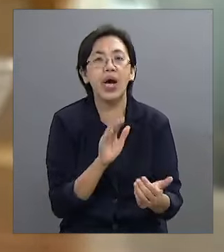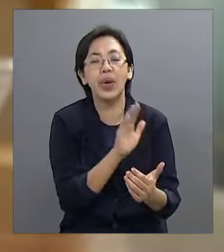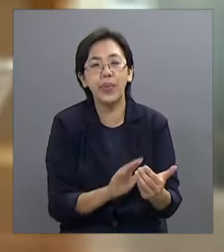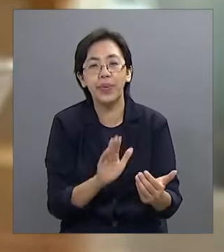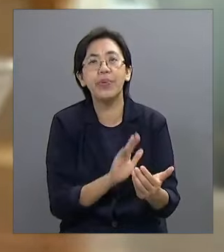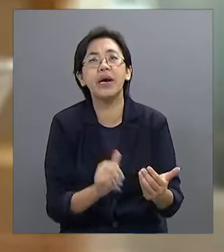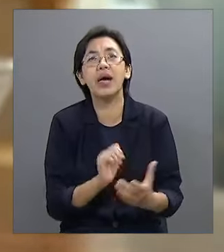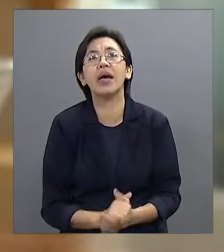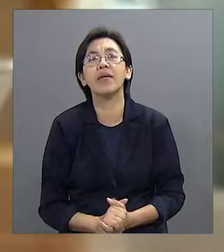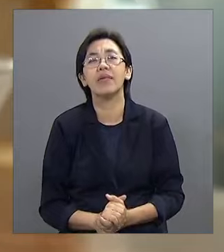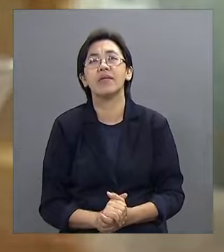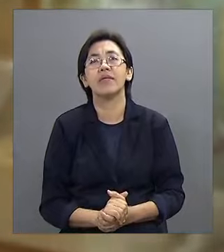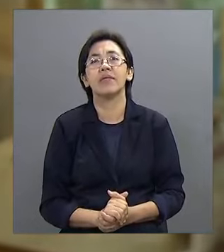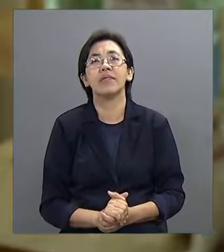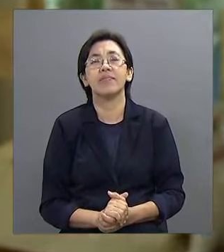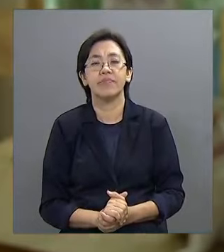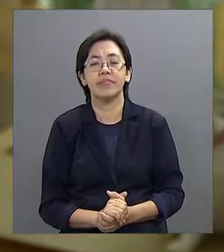อะไรอย่างเงี้ยค่ะ